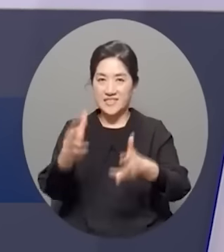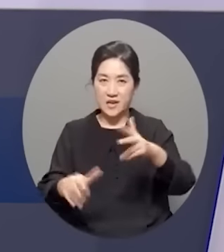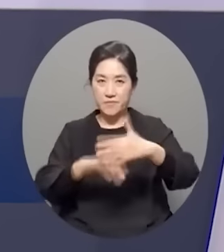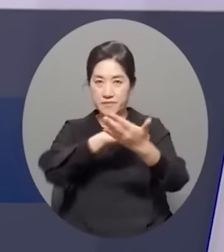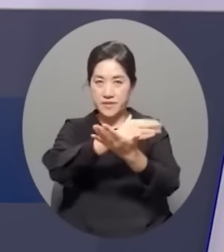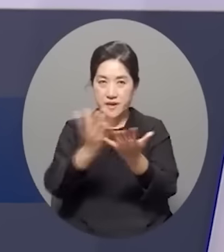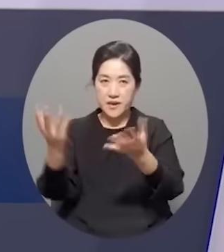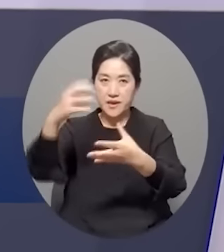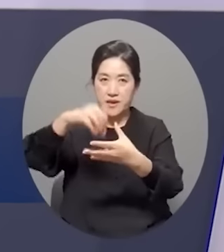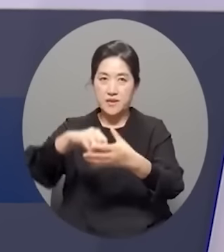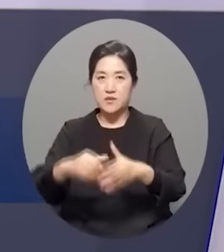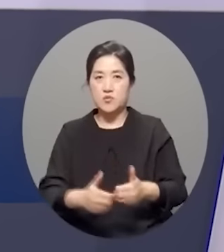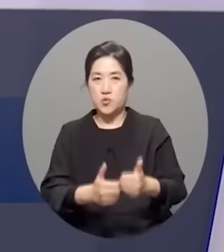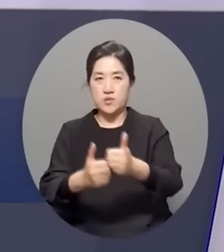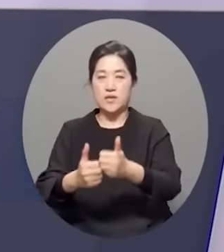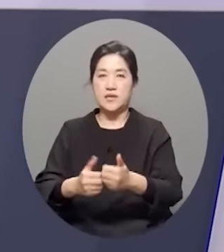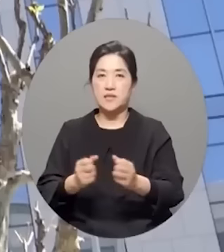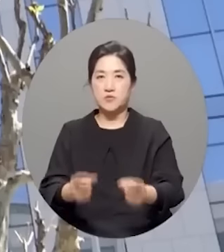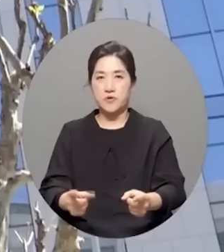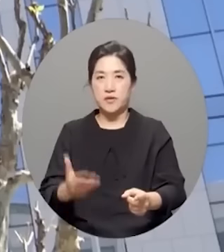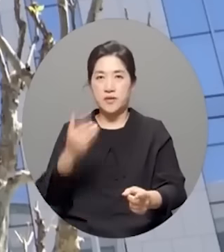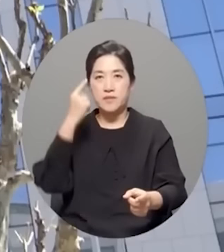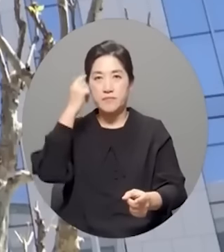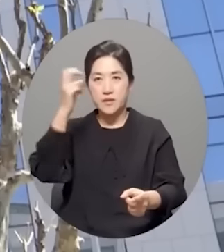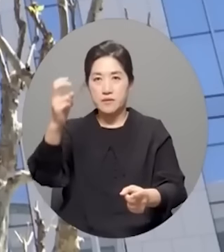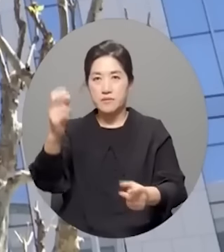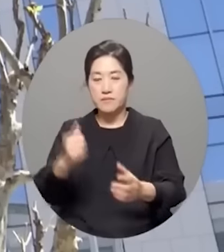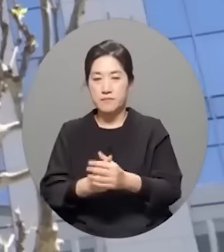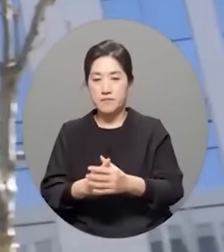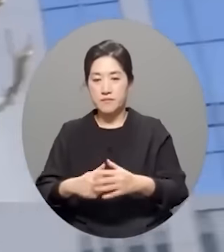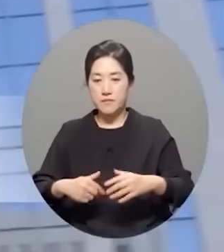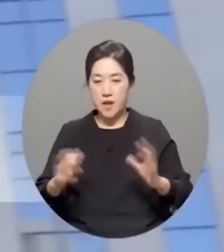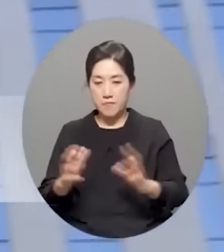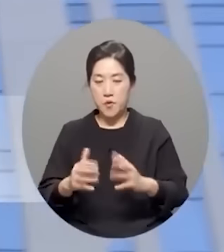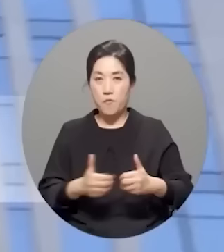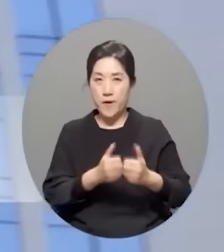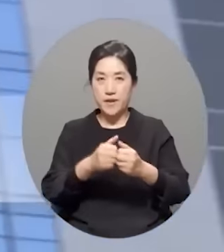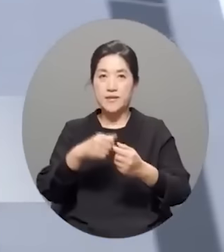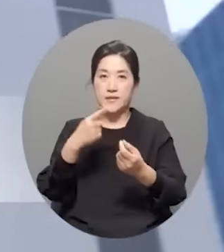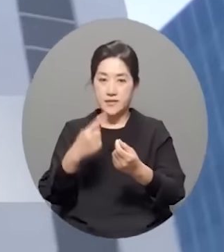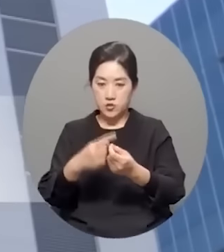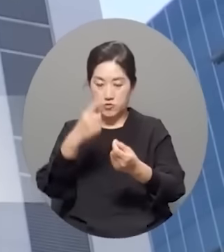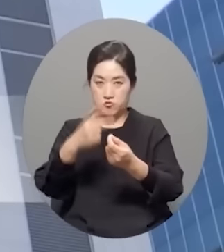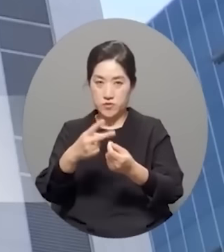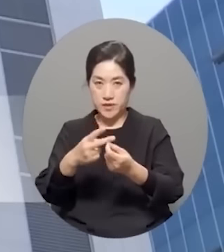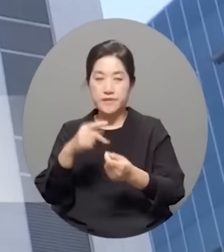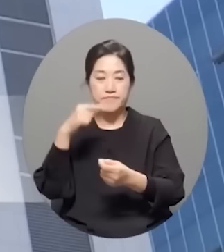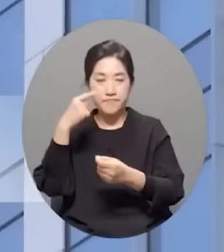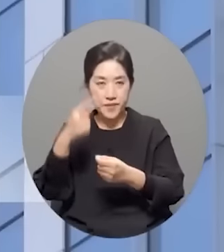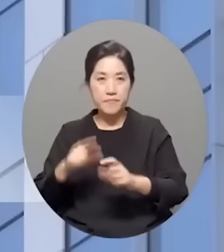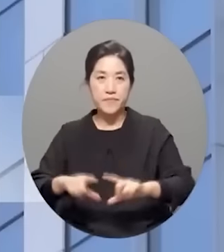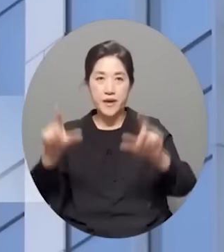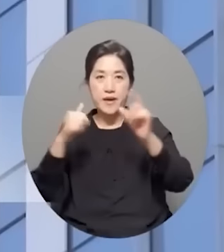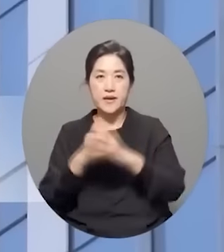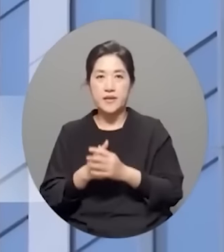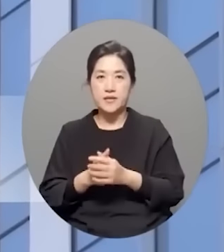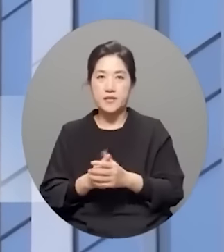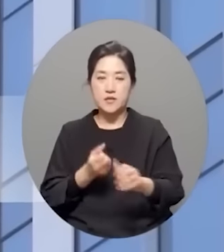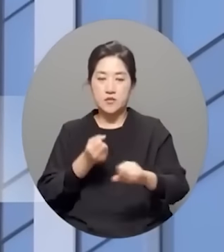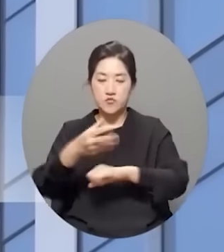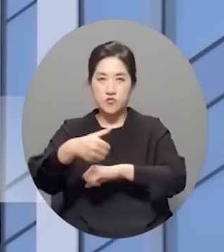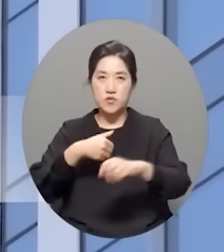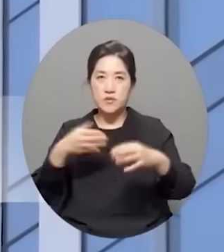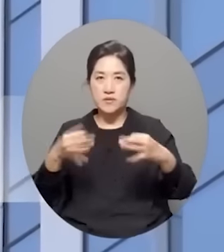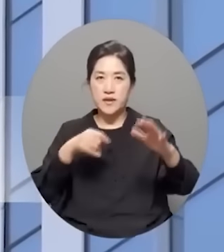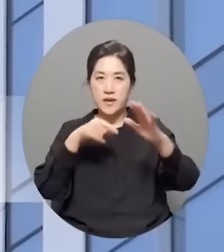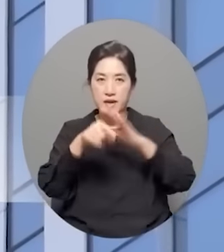논하는 그런 계기가 될 것입니다 합동회의 이튿날엔 수출 은행을 를찾아 방산수출 확대를 위한 정책